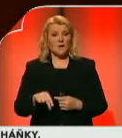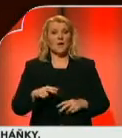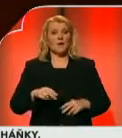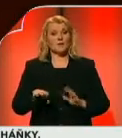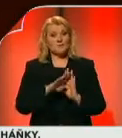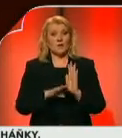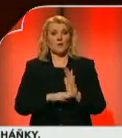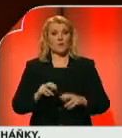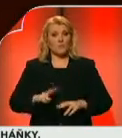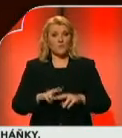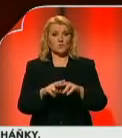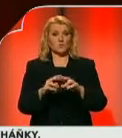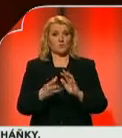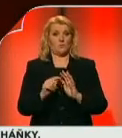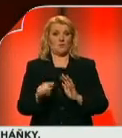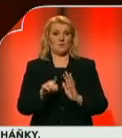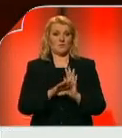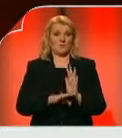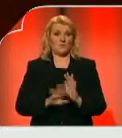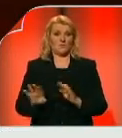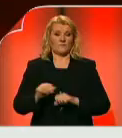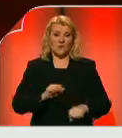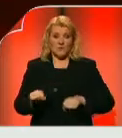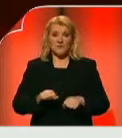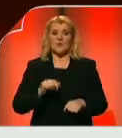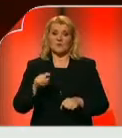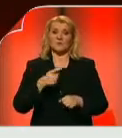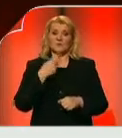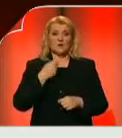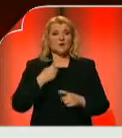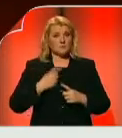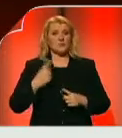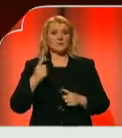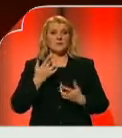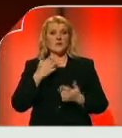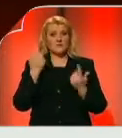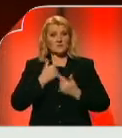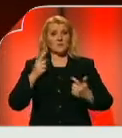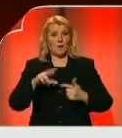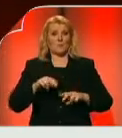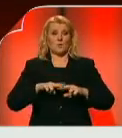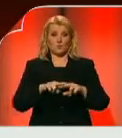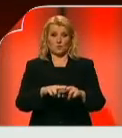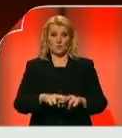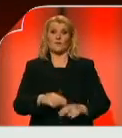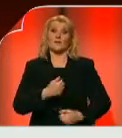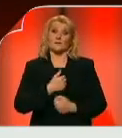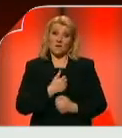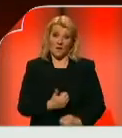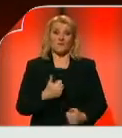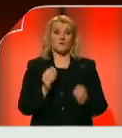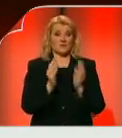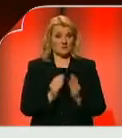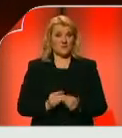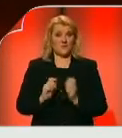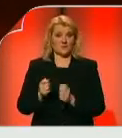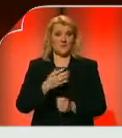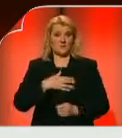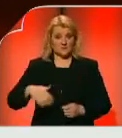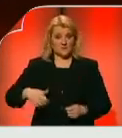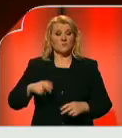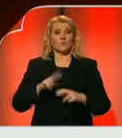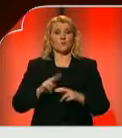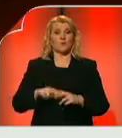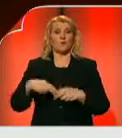podle legislativních pravidel vlády a ta jasně říká, jakým způsobem se postupuje. Ten návrh se vytvoří na ministerstvu, potom